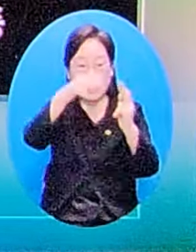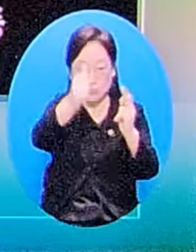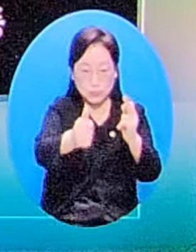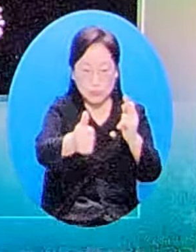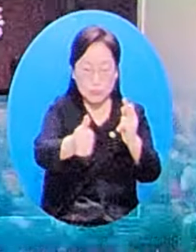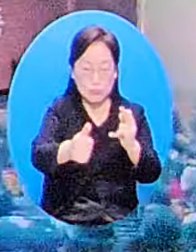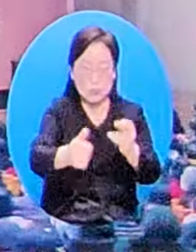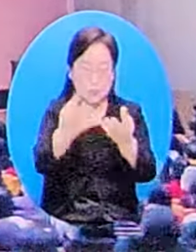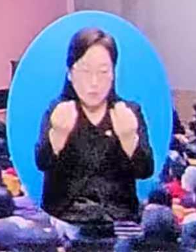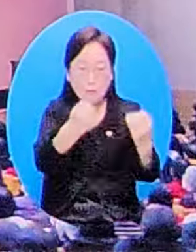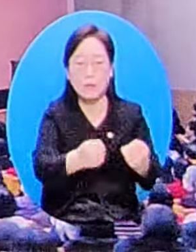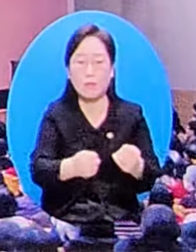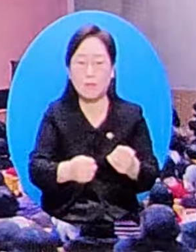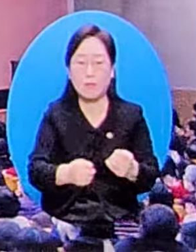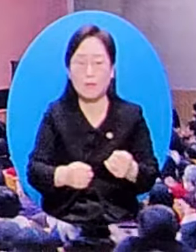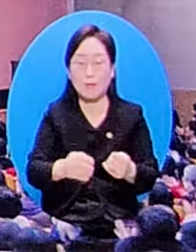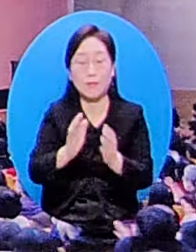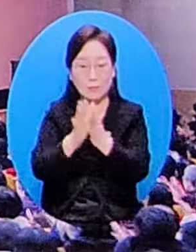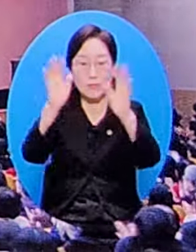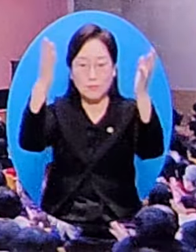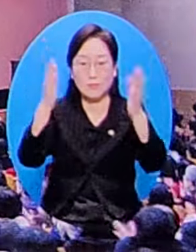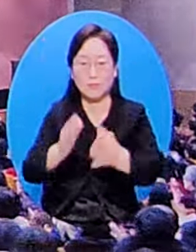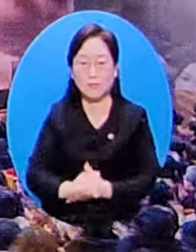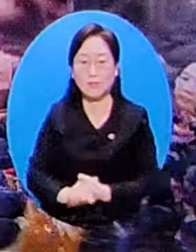가문에서 나왔습니다. 할렐루야!